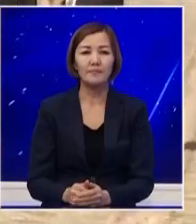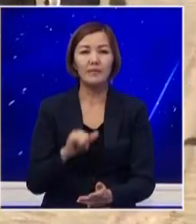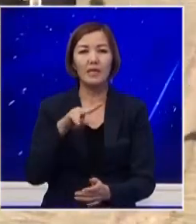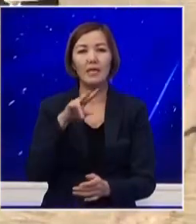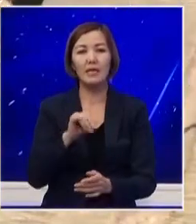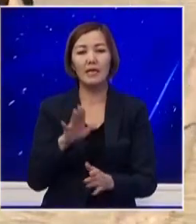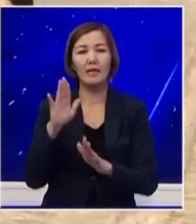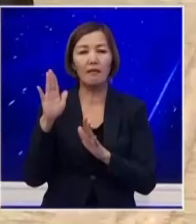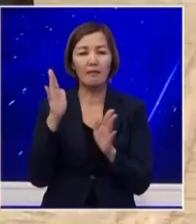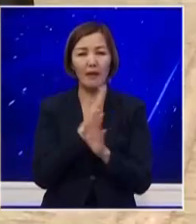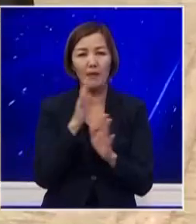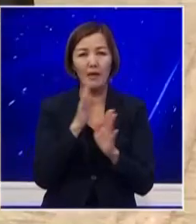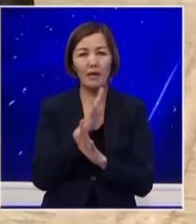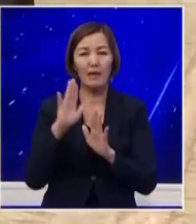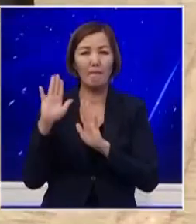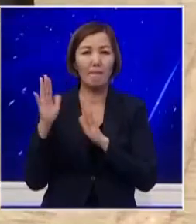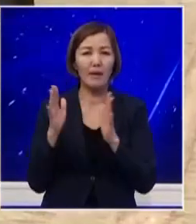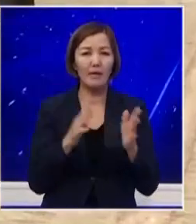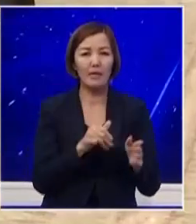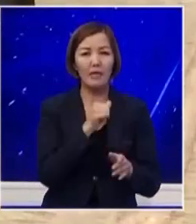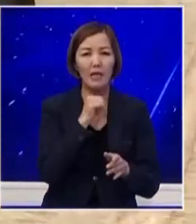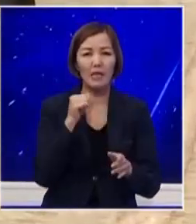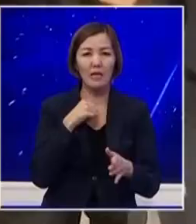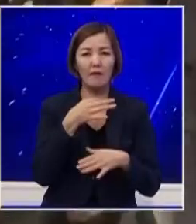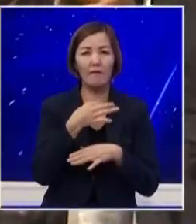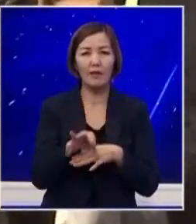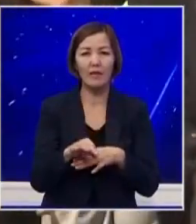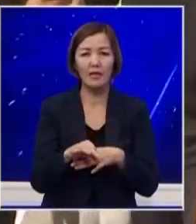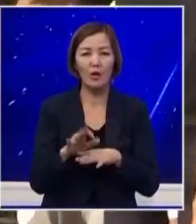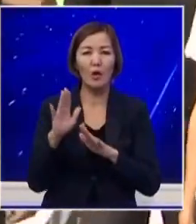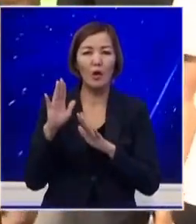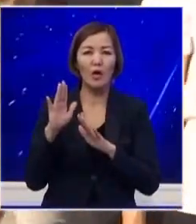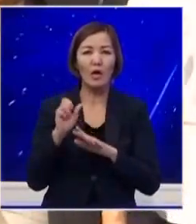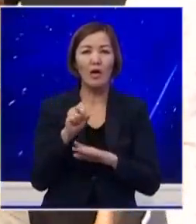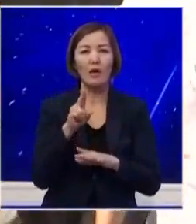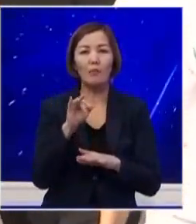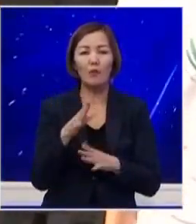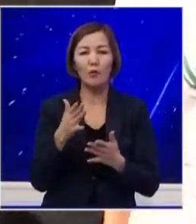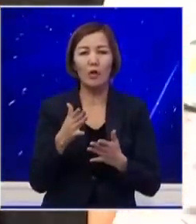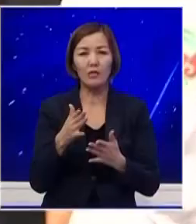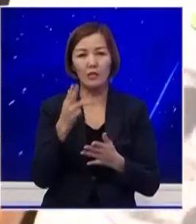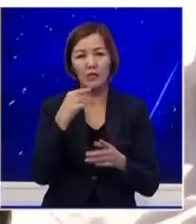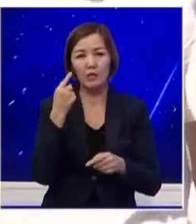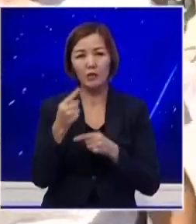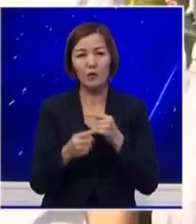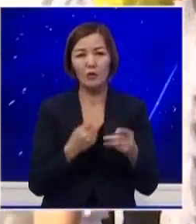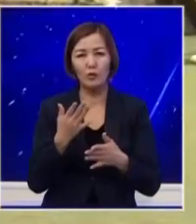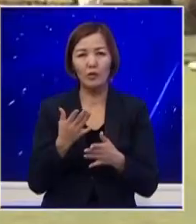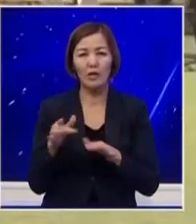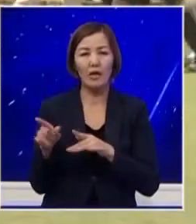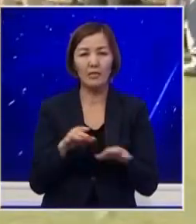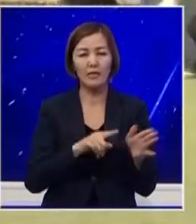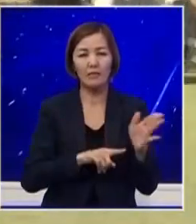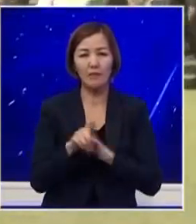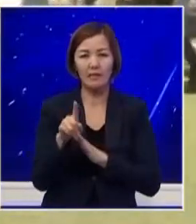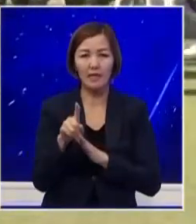Іле Алатау табиғи ұлттық паркі Талғар филиалы Көкбаста орманшылығында, яғни Ақбұлақ шатқалында дәстүрлі парктер шеруі